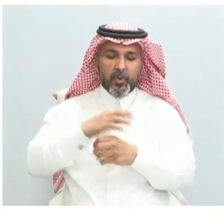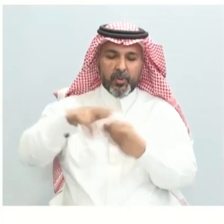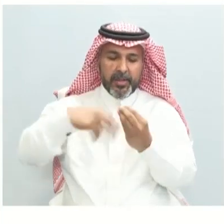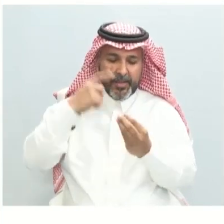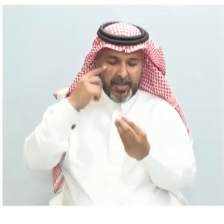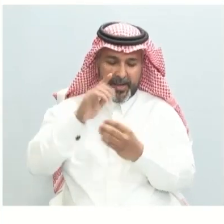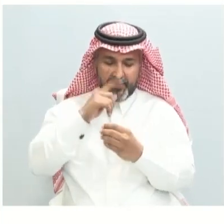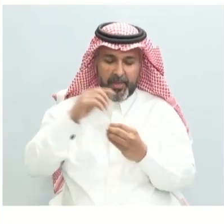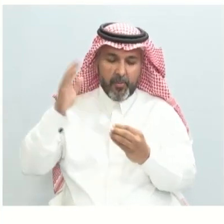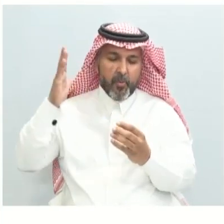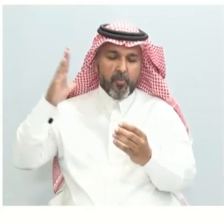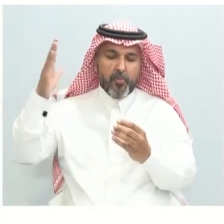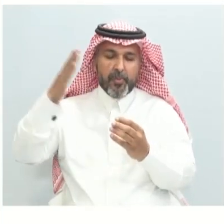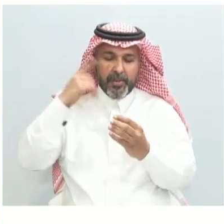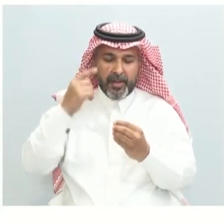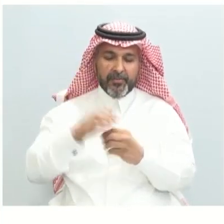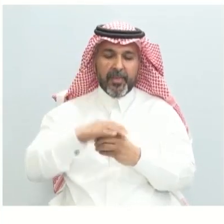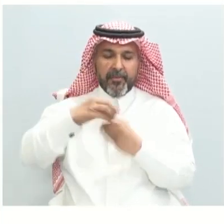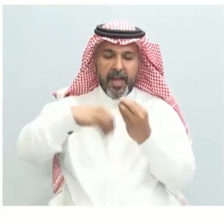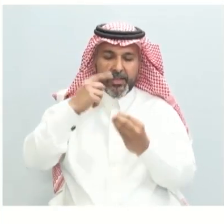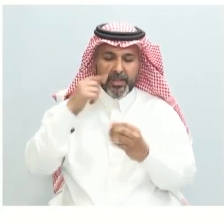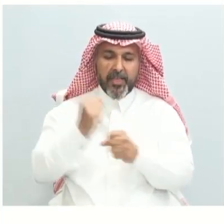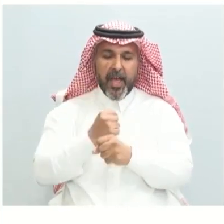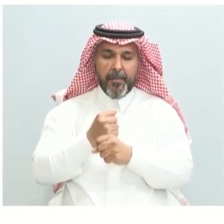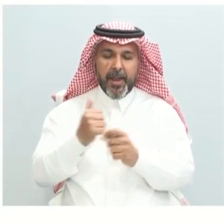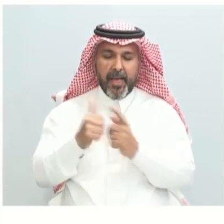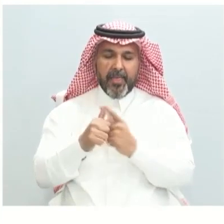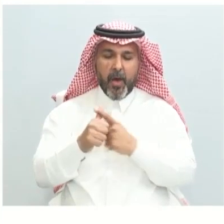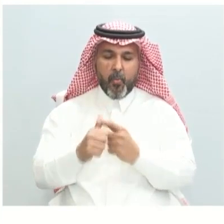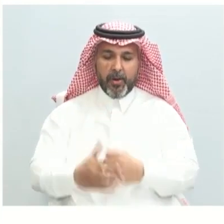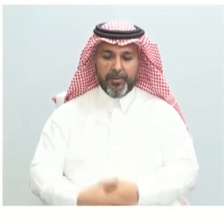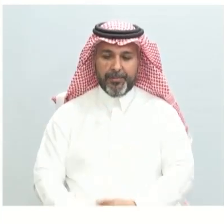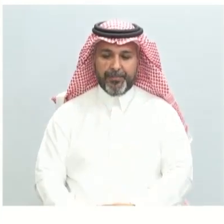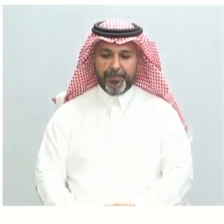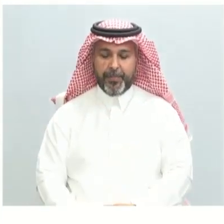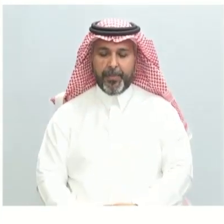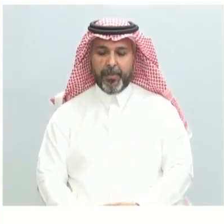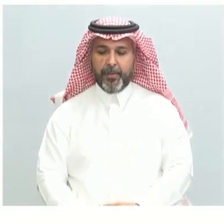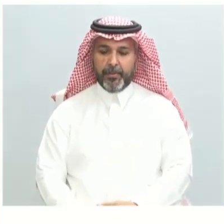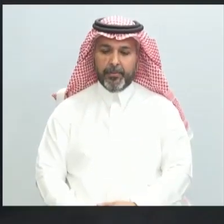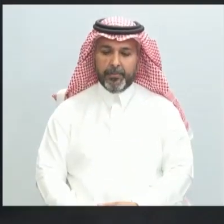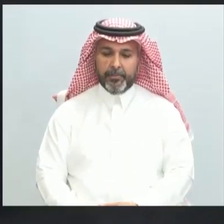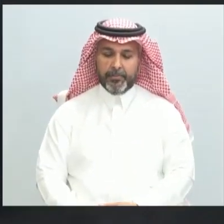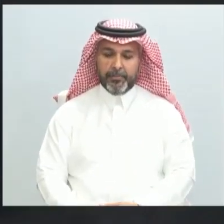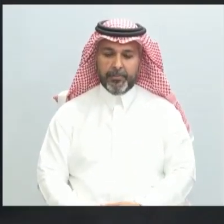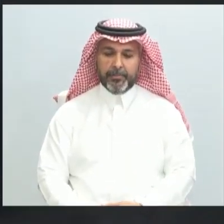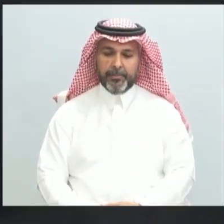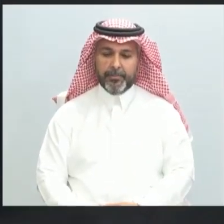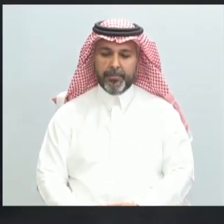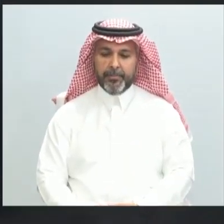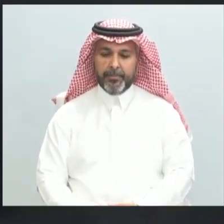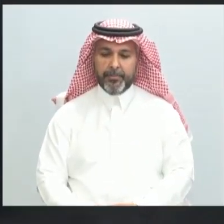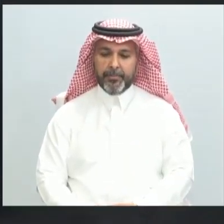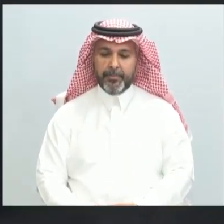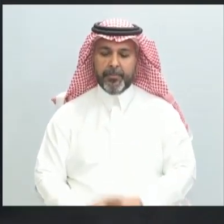والمسلمين في الحج هذا الاول الاعتزاز بالدين الاسلامي وخدمه الحرمين الشريفين